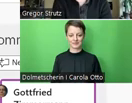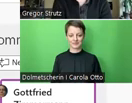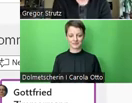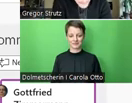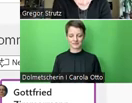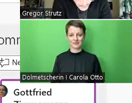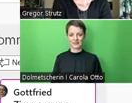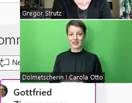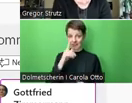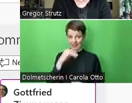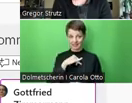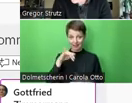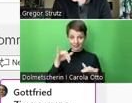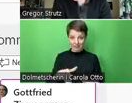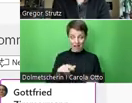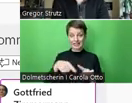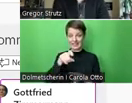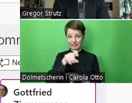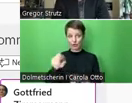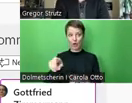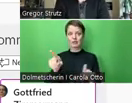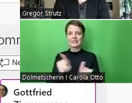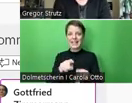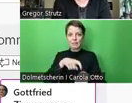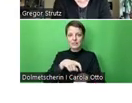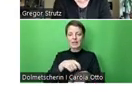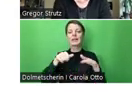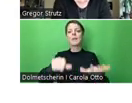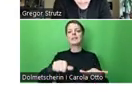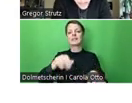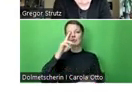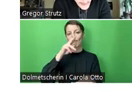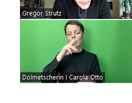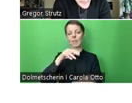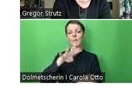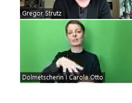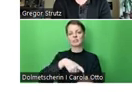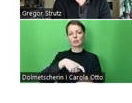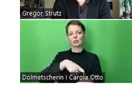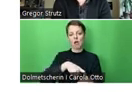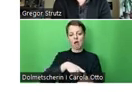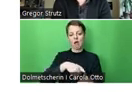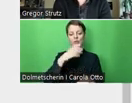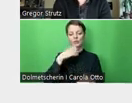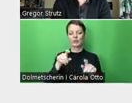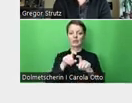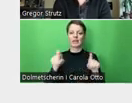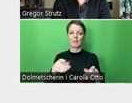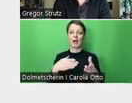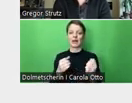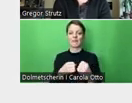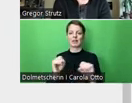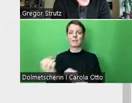wir werden in der kommenden Woche zur gleichen Zeit, also am 16. November ab 14 Uhr, uns mit dem Thema